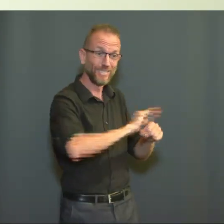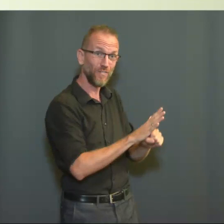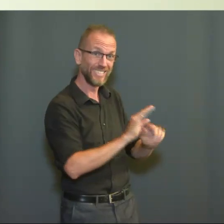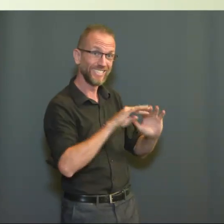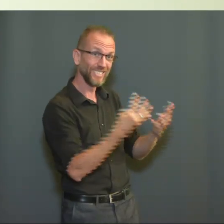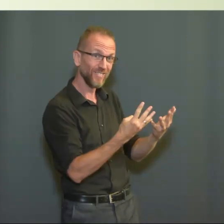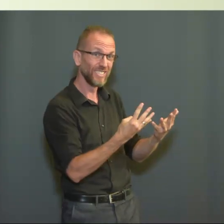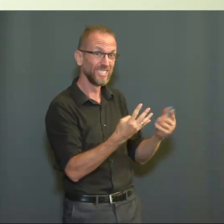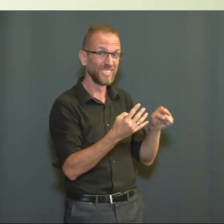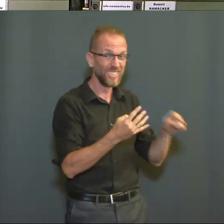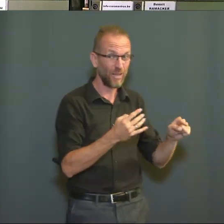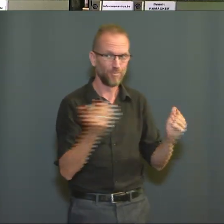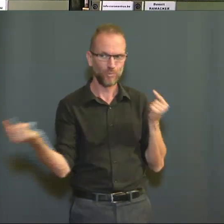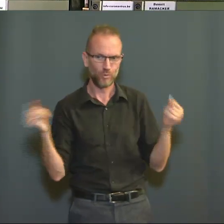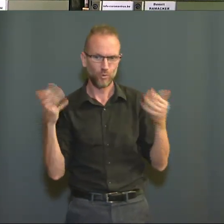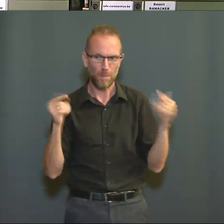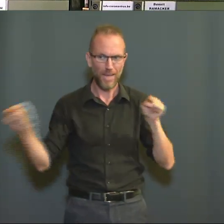actuellement.